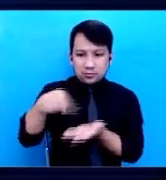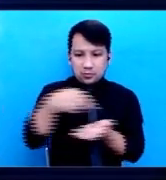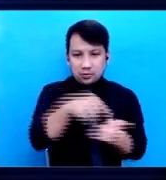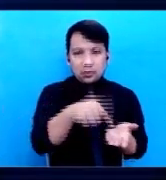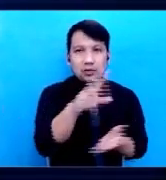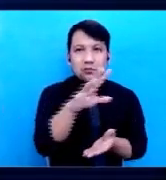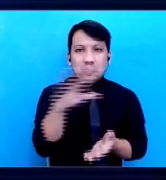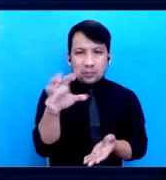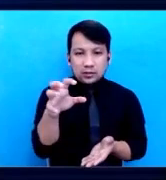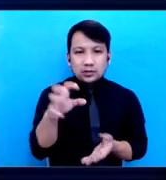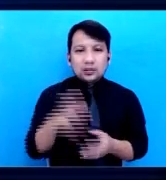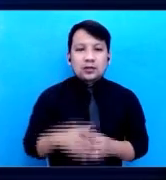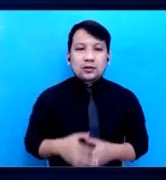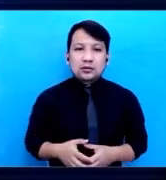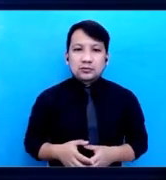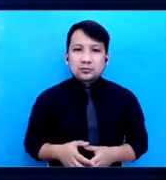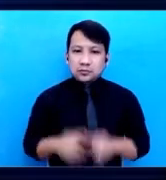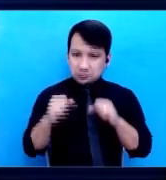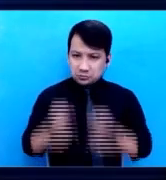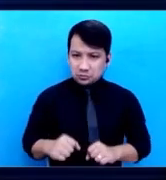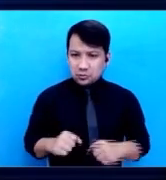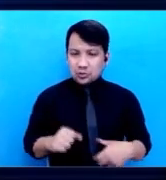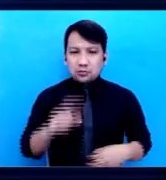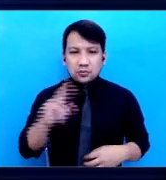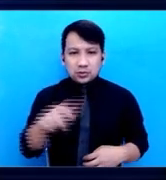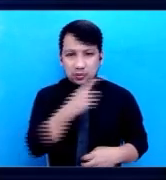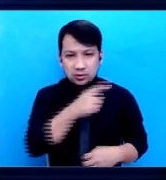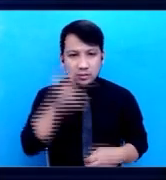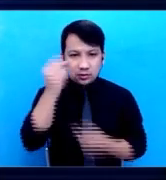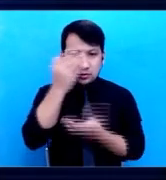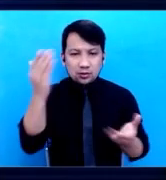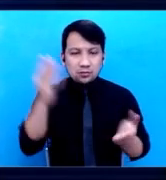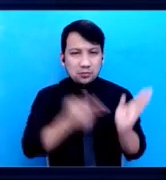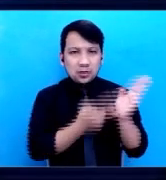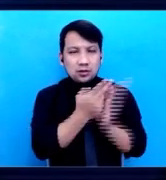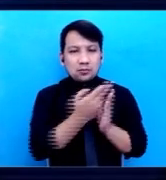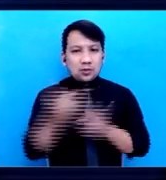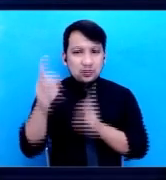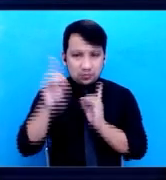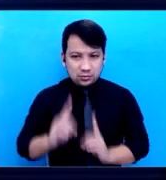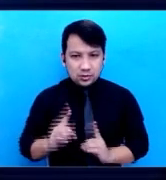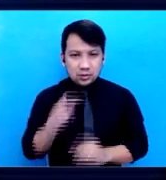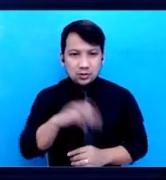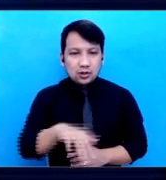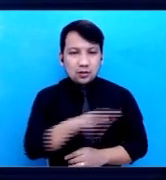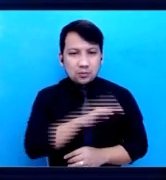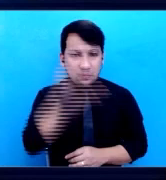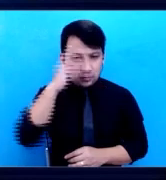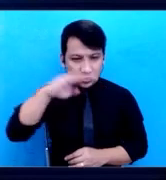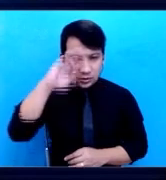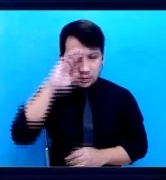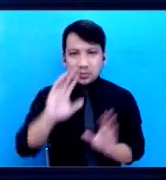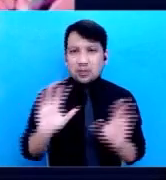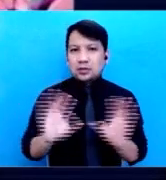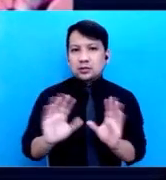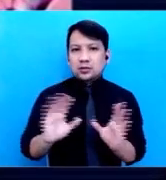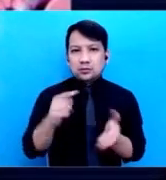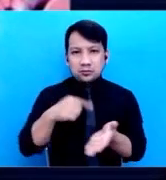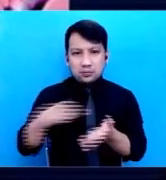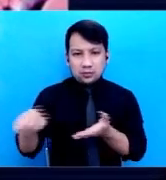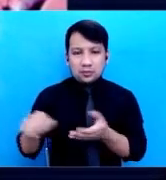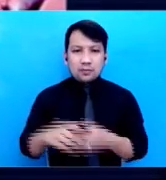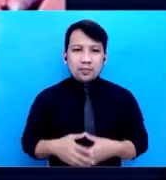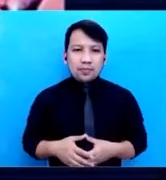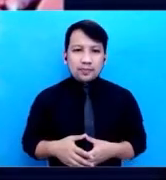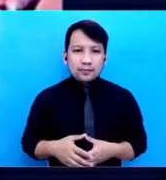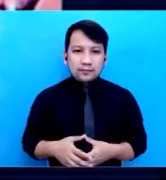500 pesos. Nanindigan ng Robredo People's Council na tapat at may dignidad ang mga Cavitenyo at hindi sila nagpapabayad. Sa gitna ng